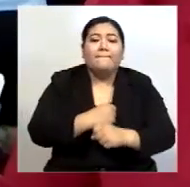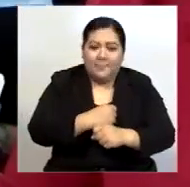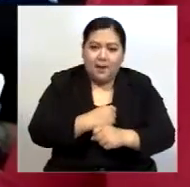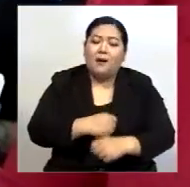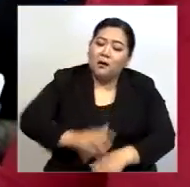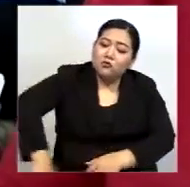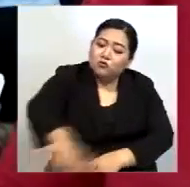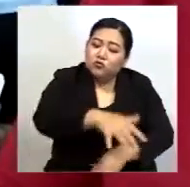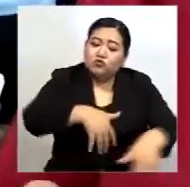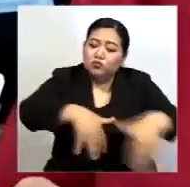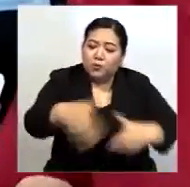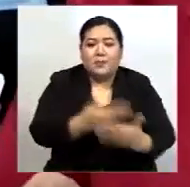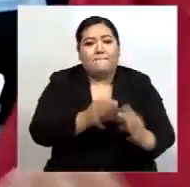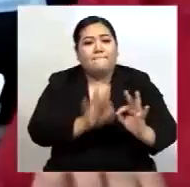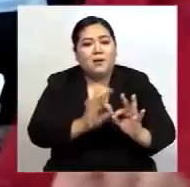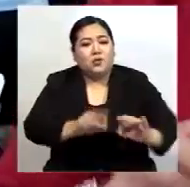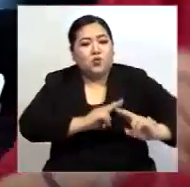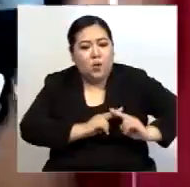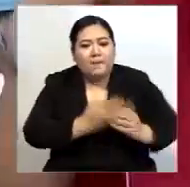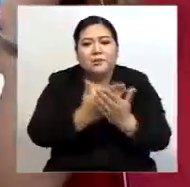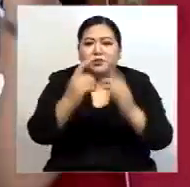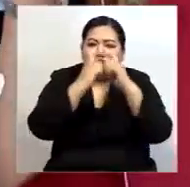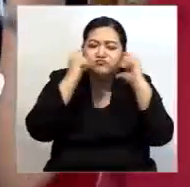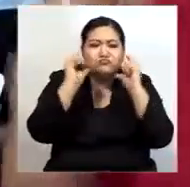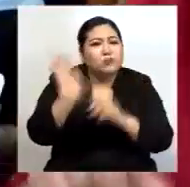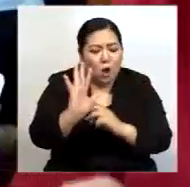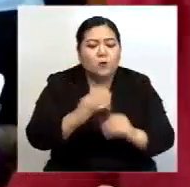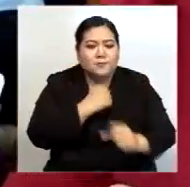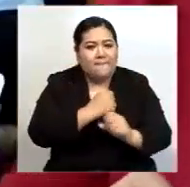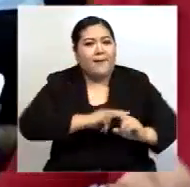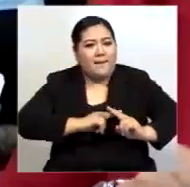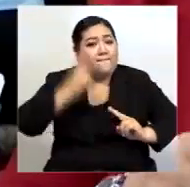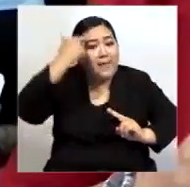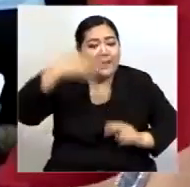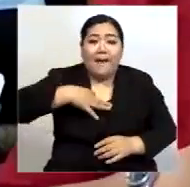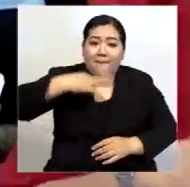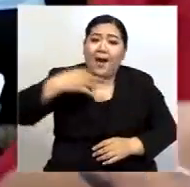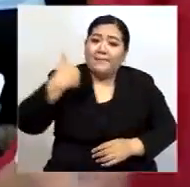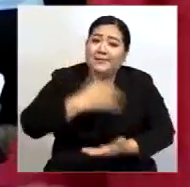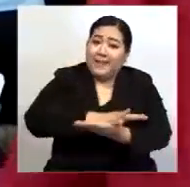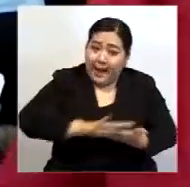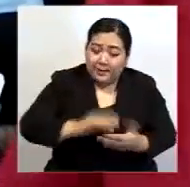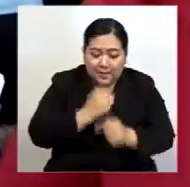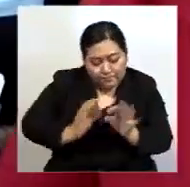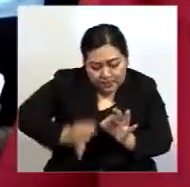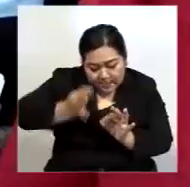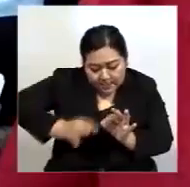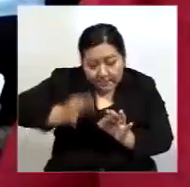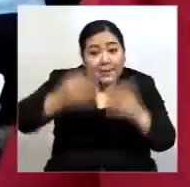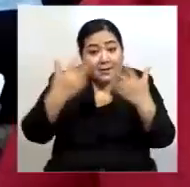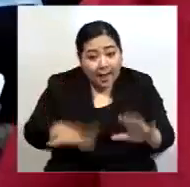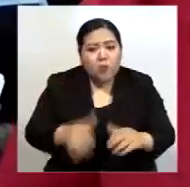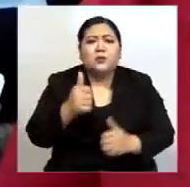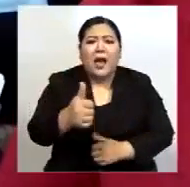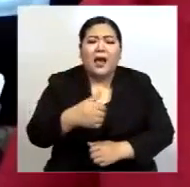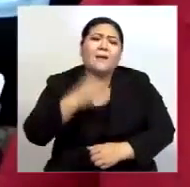ในการลดค่าใช้จ่ายของตัวเองโดยไม่ต้องไปซื้อคือถ้าสามารถหาผ้าเองแล้วก็เอามาเย็บได้แบบนี้คือบางคนเขาก็ไ